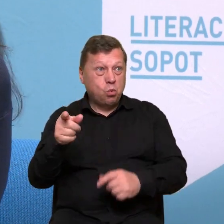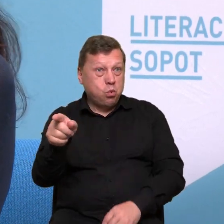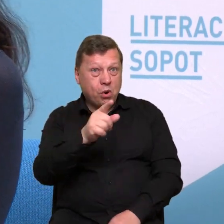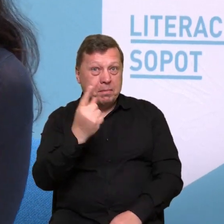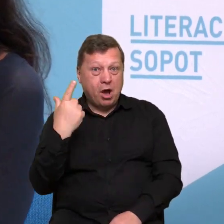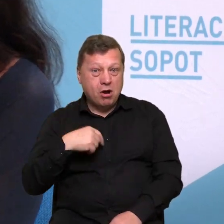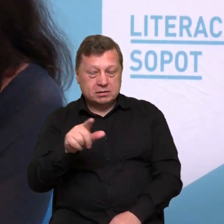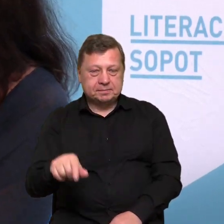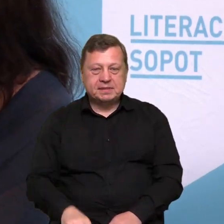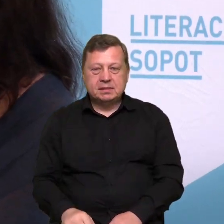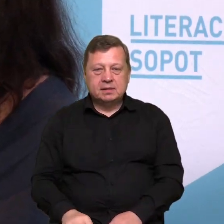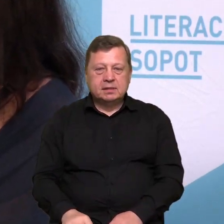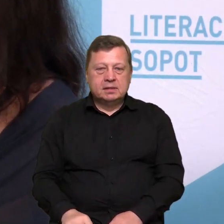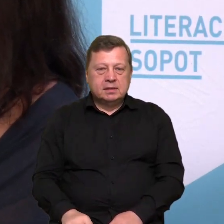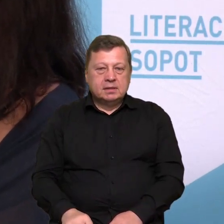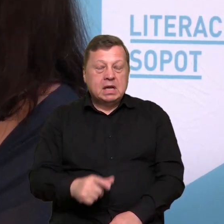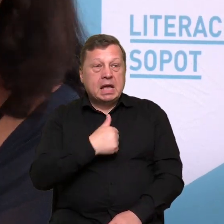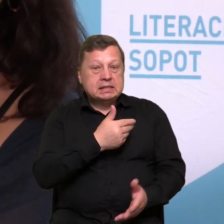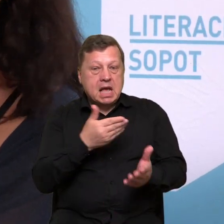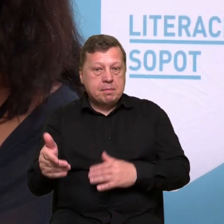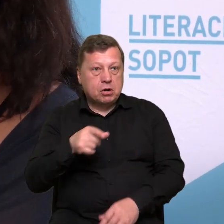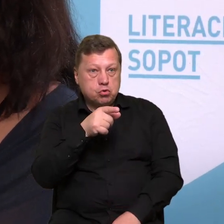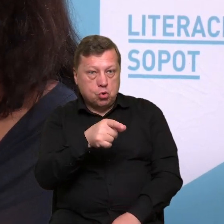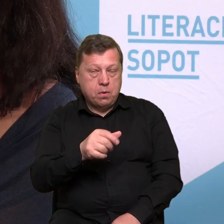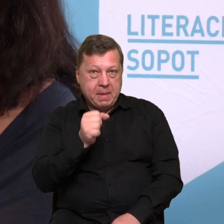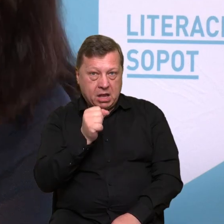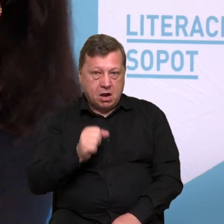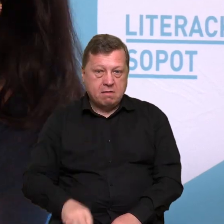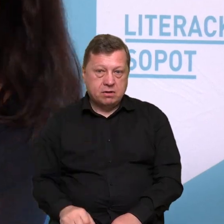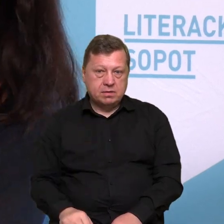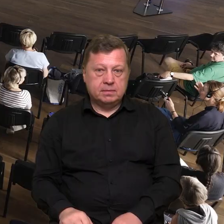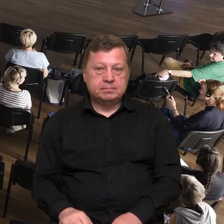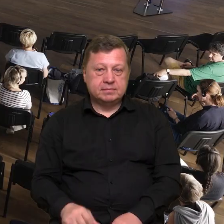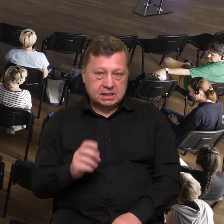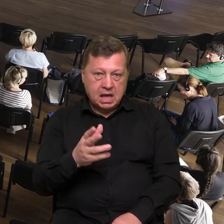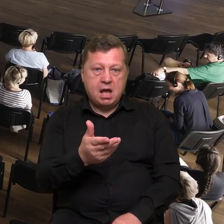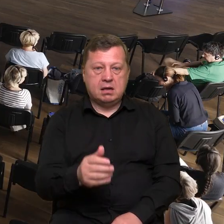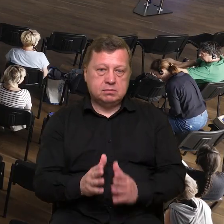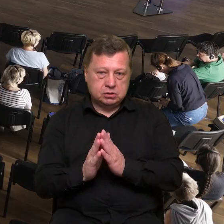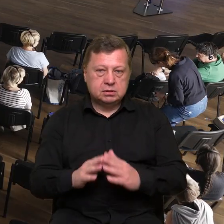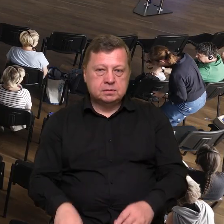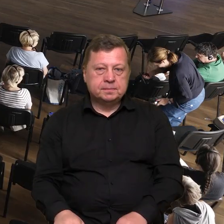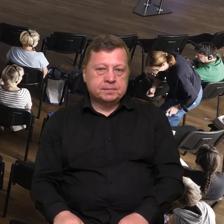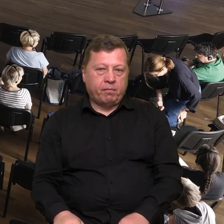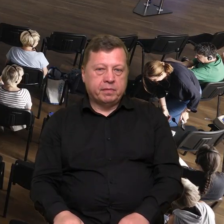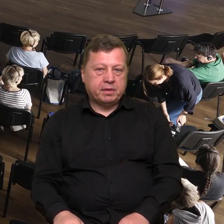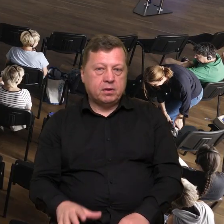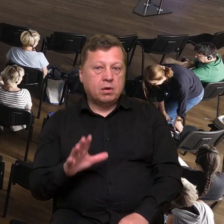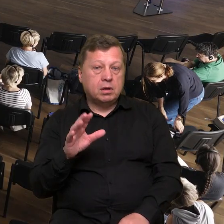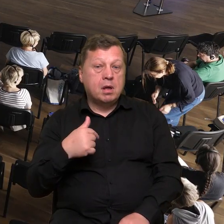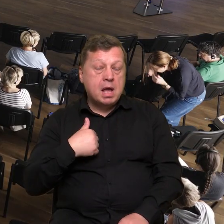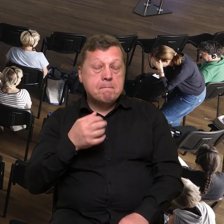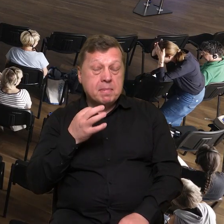pierwsze osoby. Zapraszam tutaj, trzeba podejść do tego mikrofonu. Tak, proszę, ponieważ my będziemy tutaj może